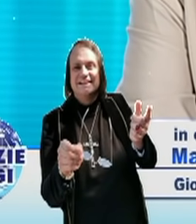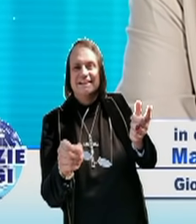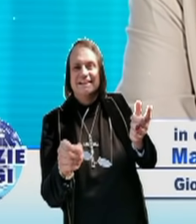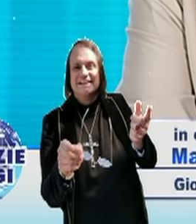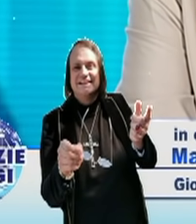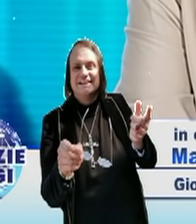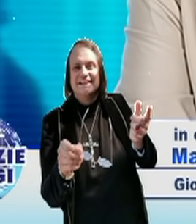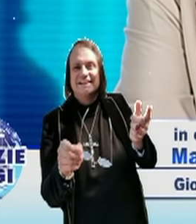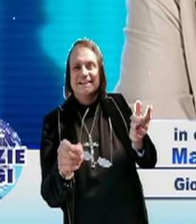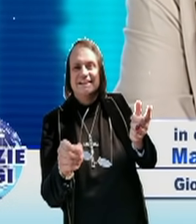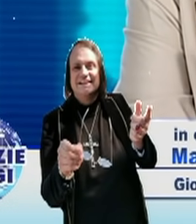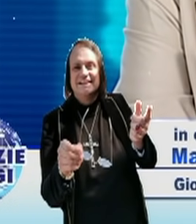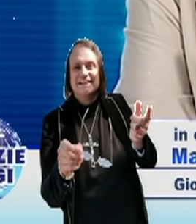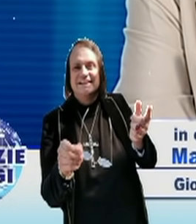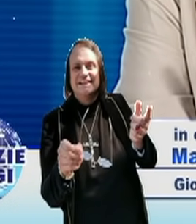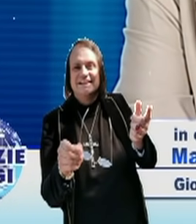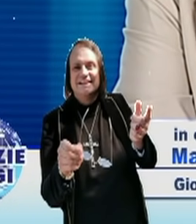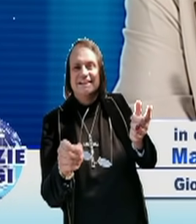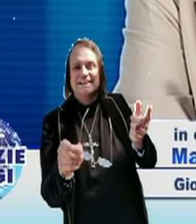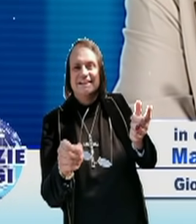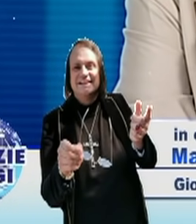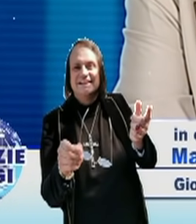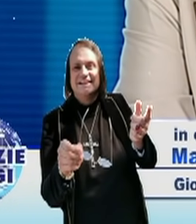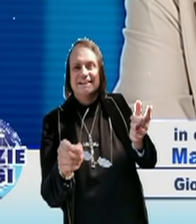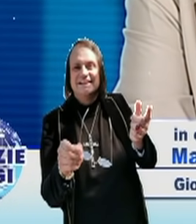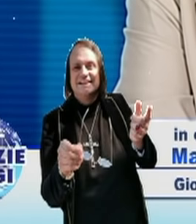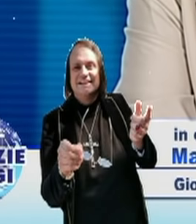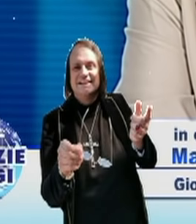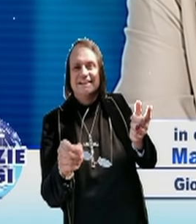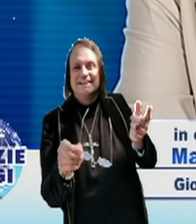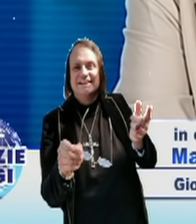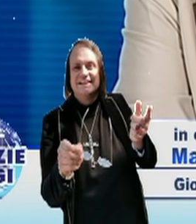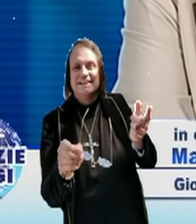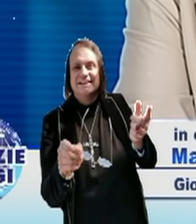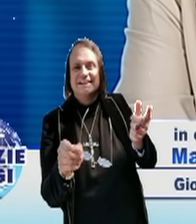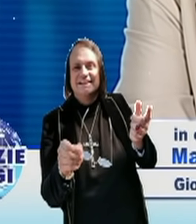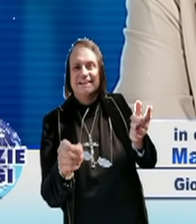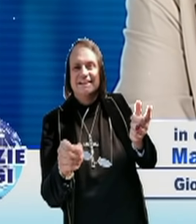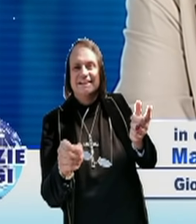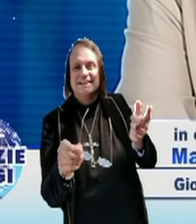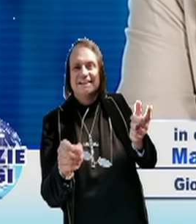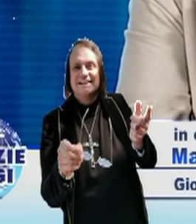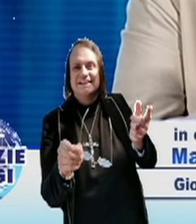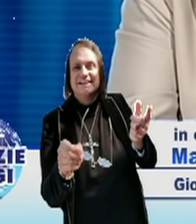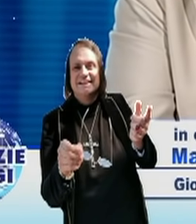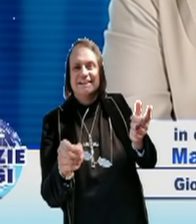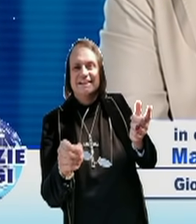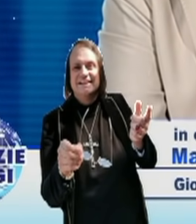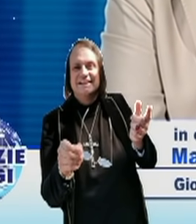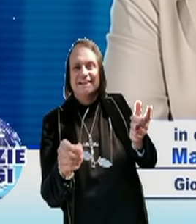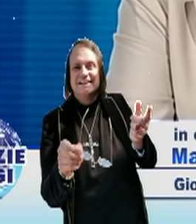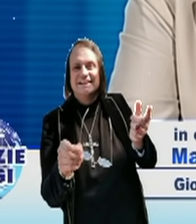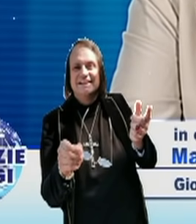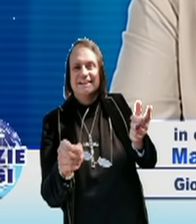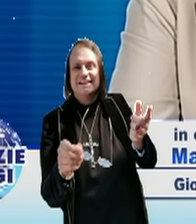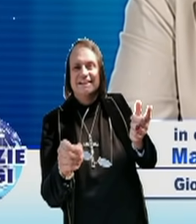questo film vuol dare all'umanità intera e al popolo italiano, qual è, Scandurra? Allora, il messaggio deve